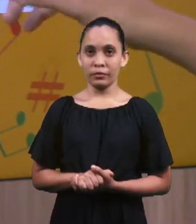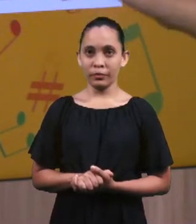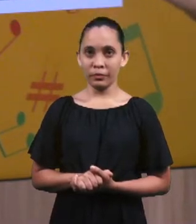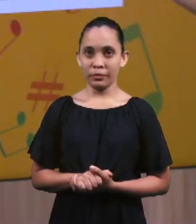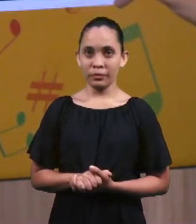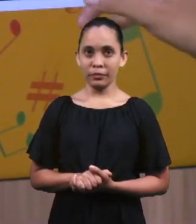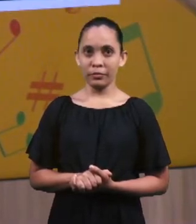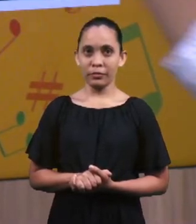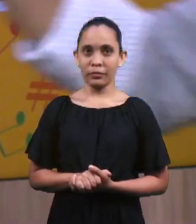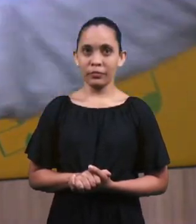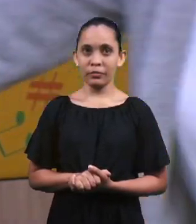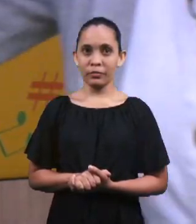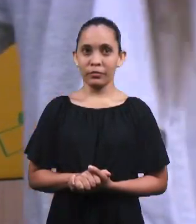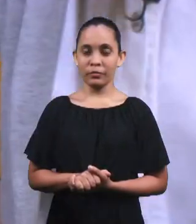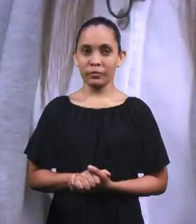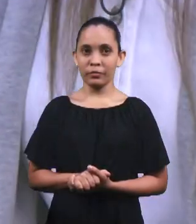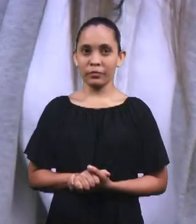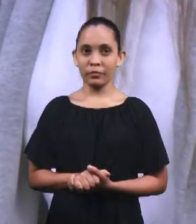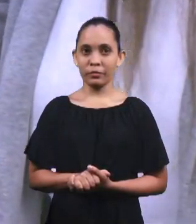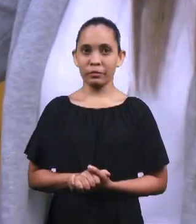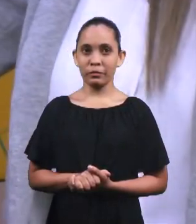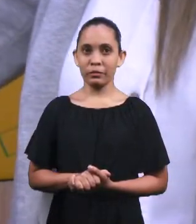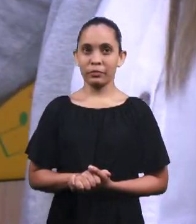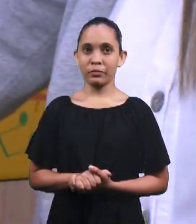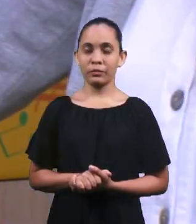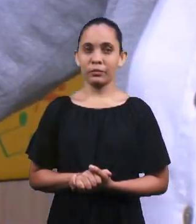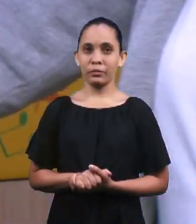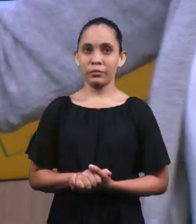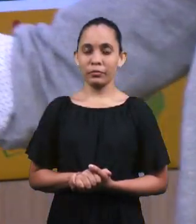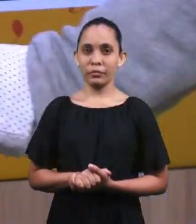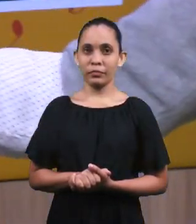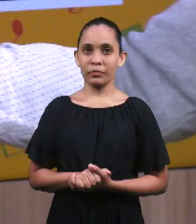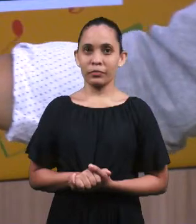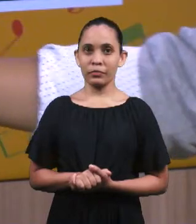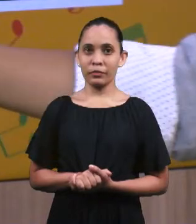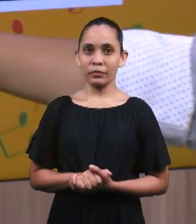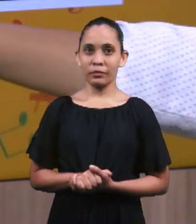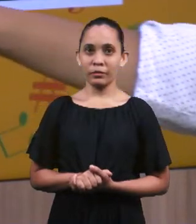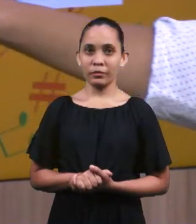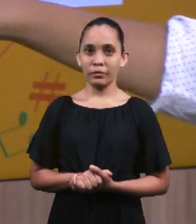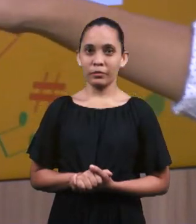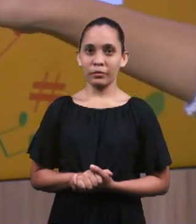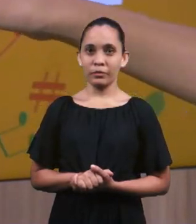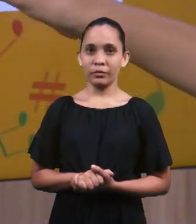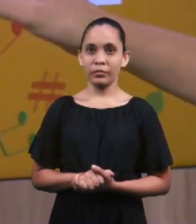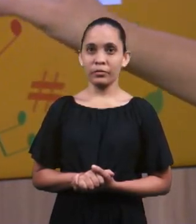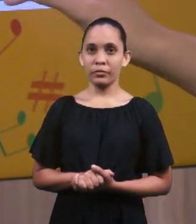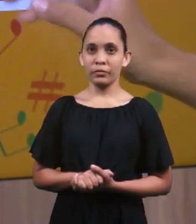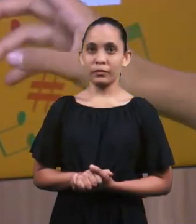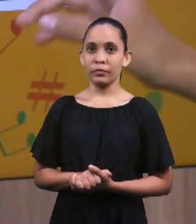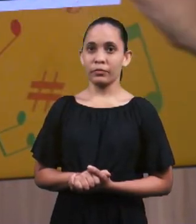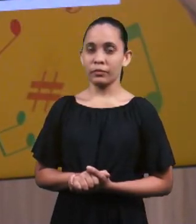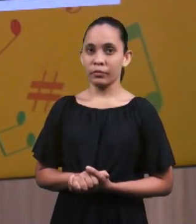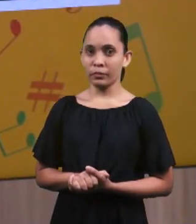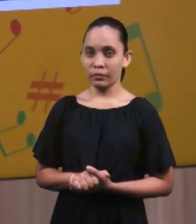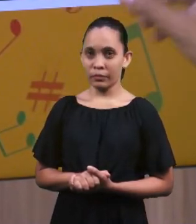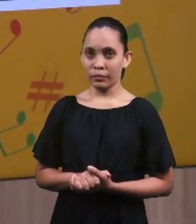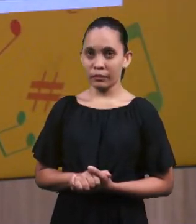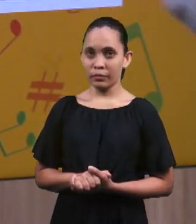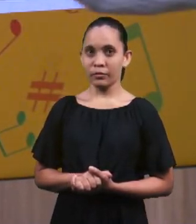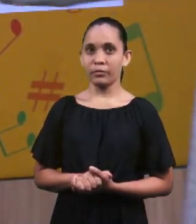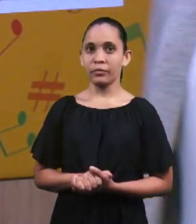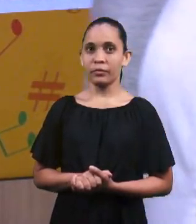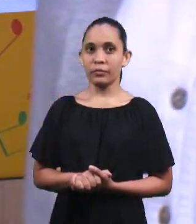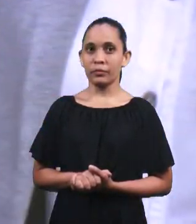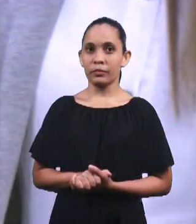sol, mi. Dó, ré, mi, sol, ré, mi, ré,